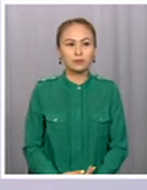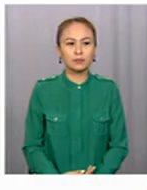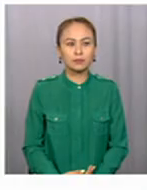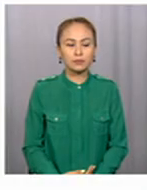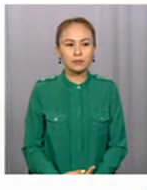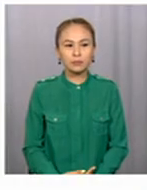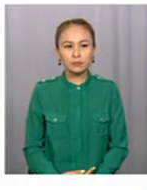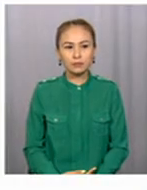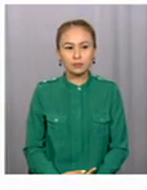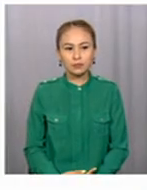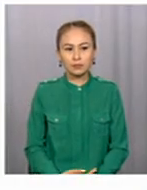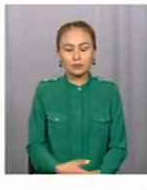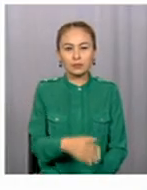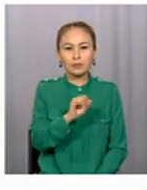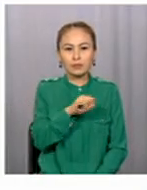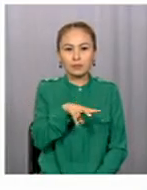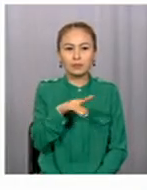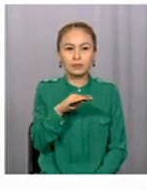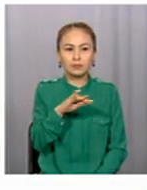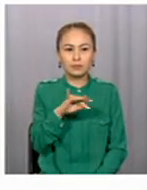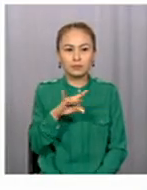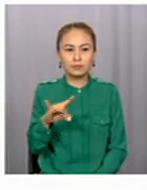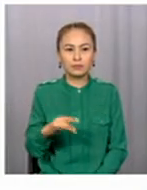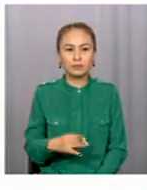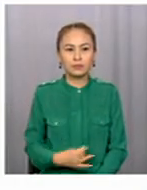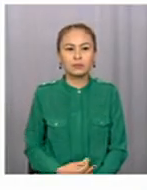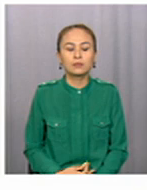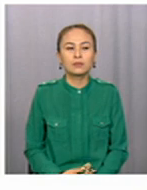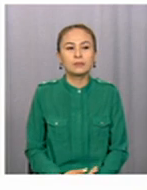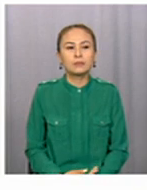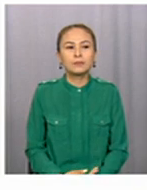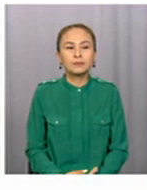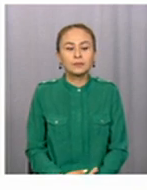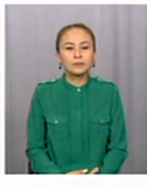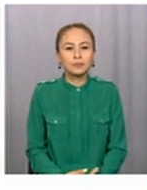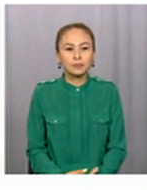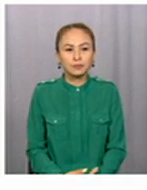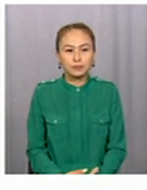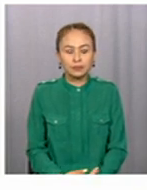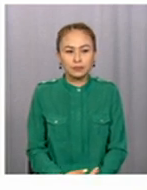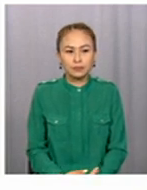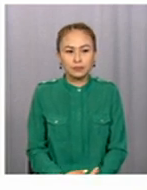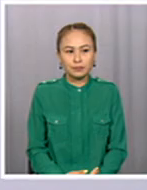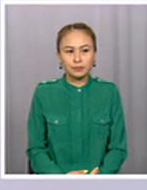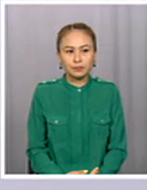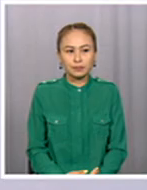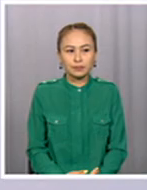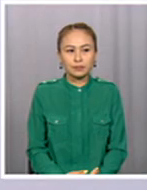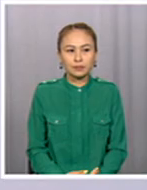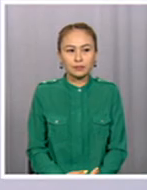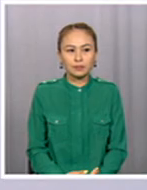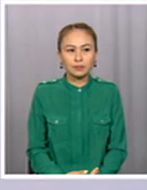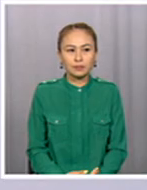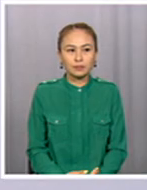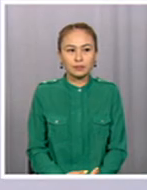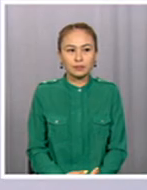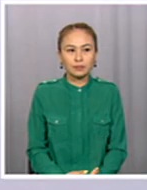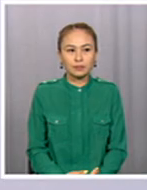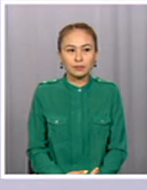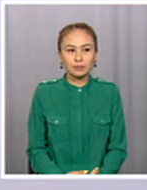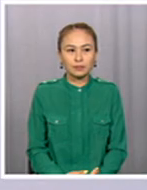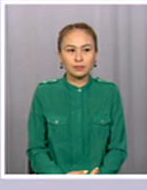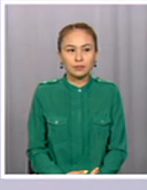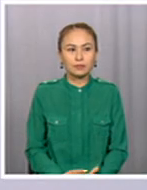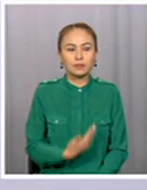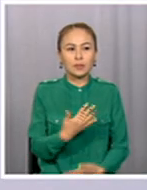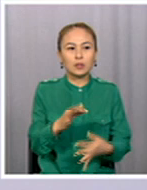ол? Алжир болады екен. Жазып қояйық. Жауабы Алжир мемлекеті. Келесі сұрақ. Мына